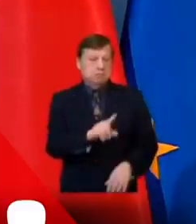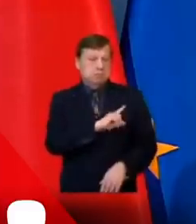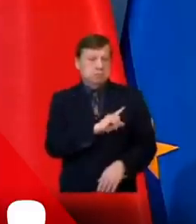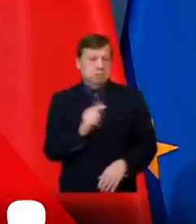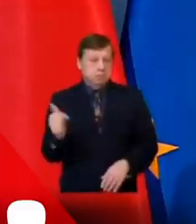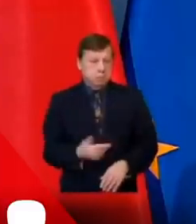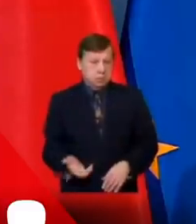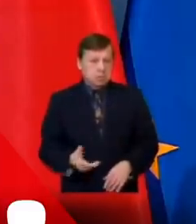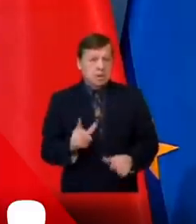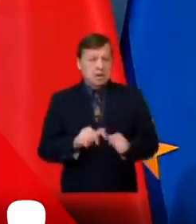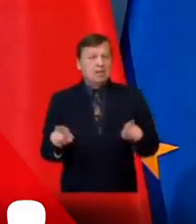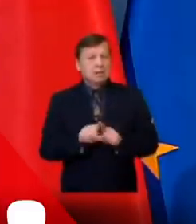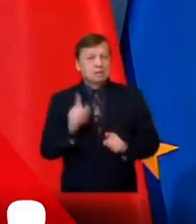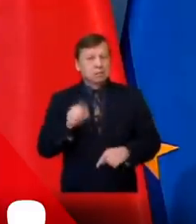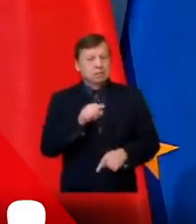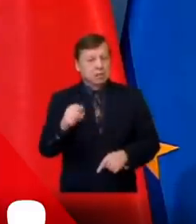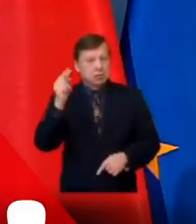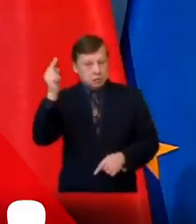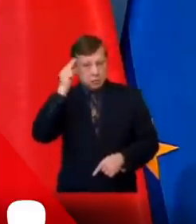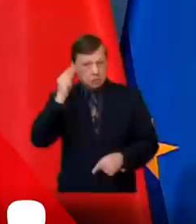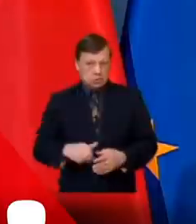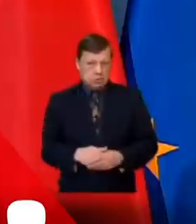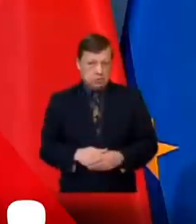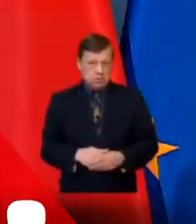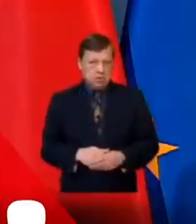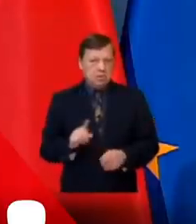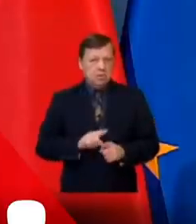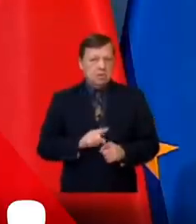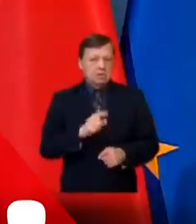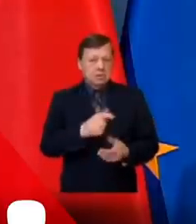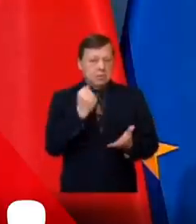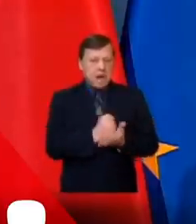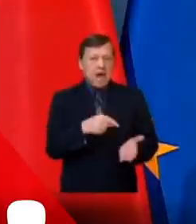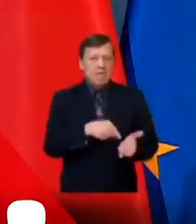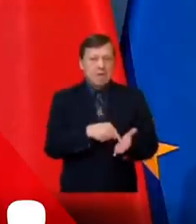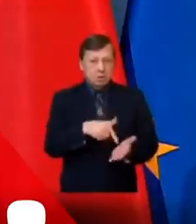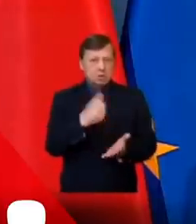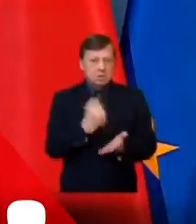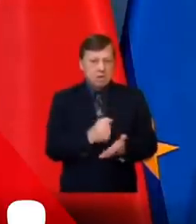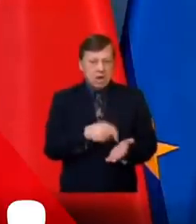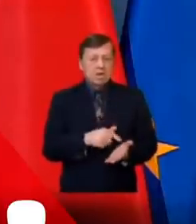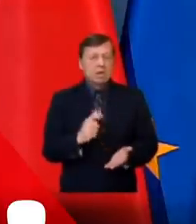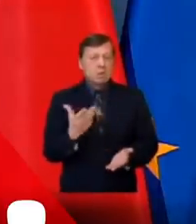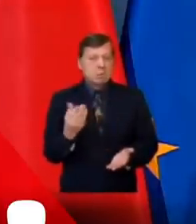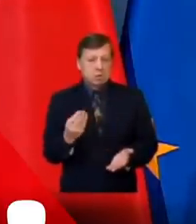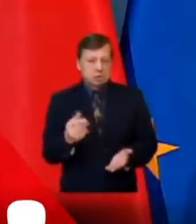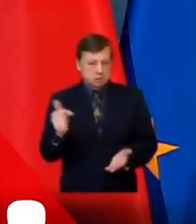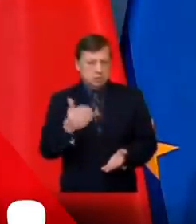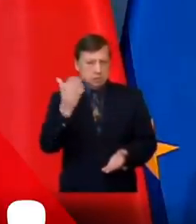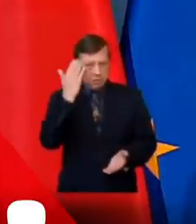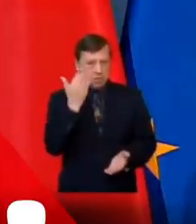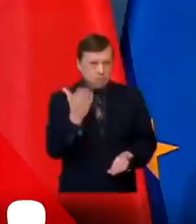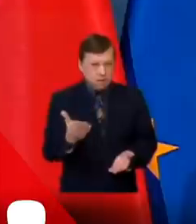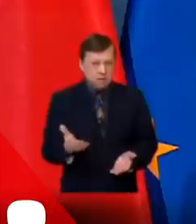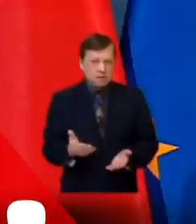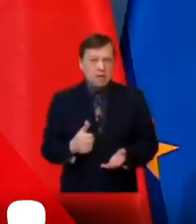ale zrozumieniu i przyjęciu ducha tego prawa do czego ona ma służyć mają służyć do